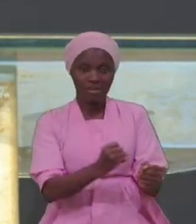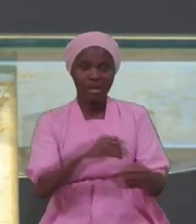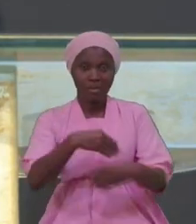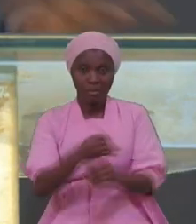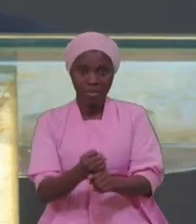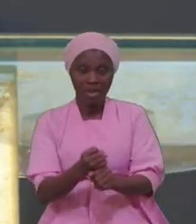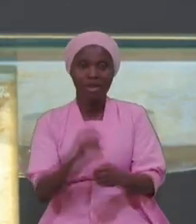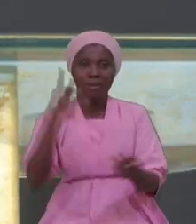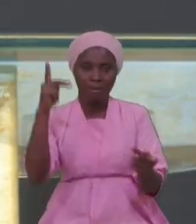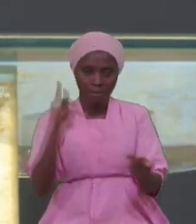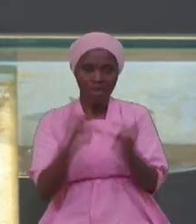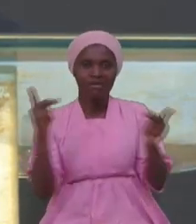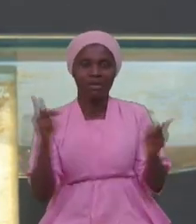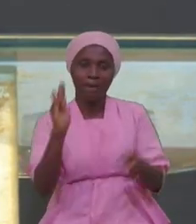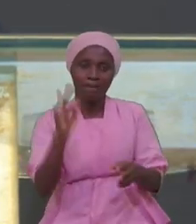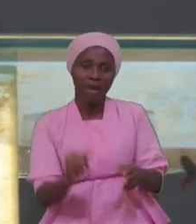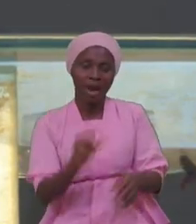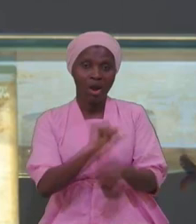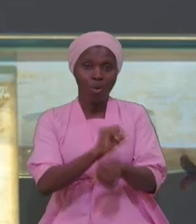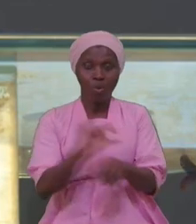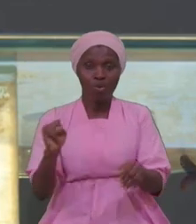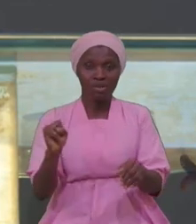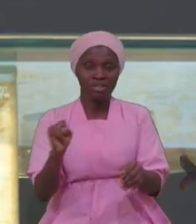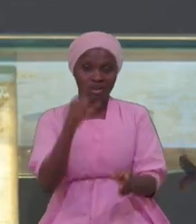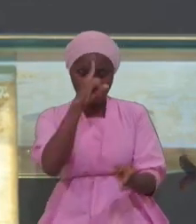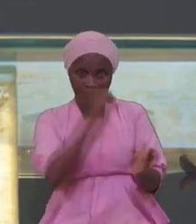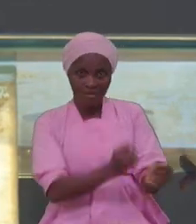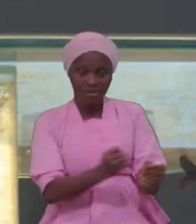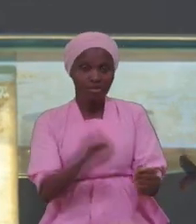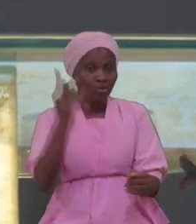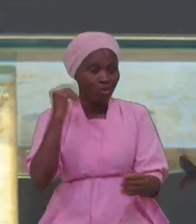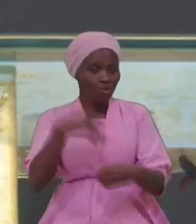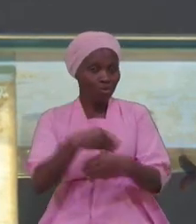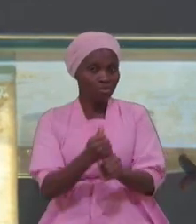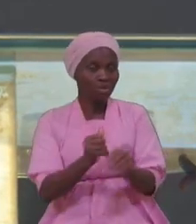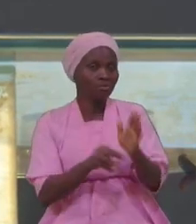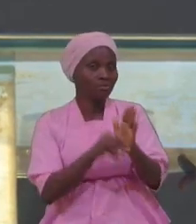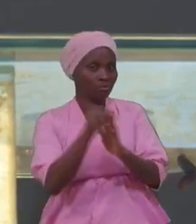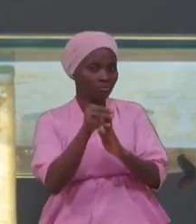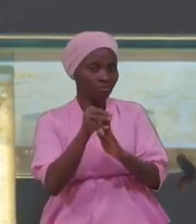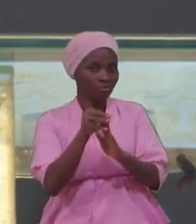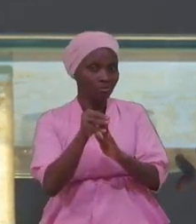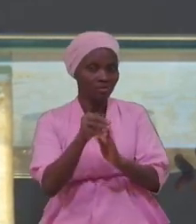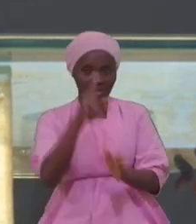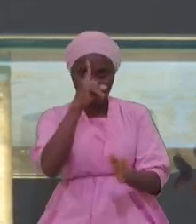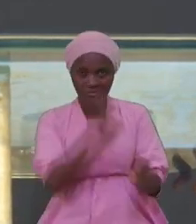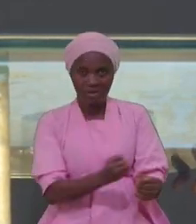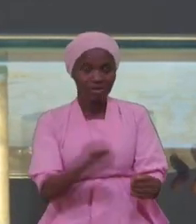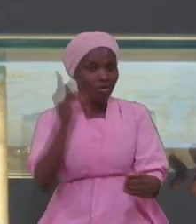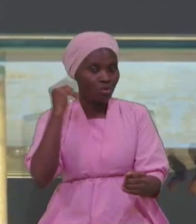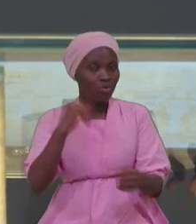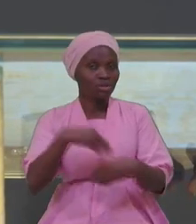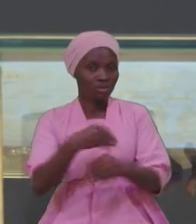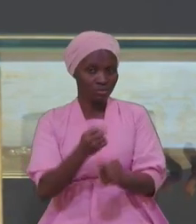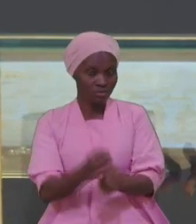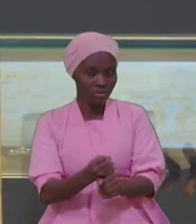parfaite. Par les œuvres, la foi fut rendue mûre. La foi fut rendue évidente.